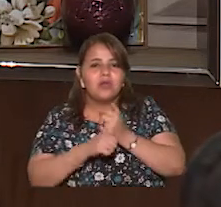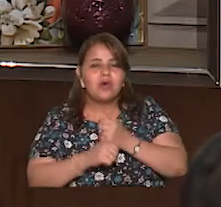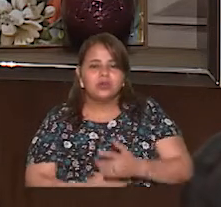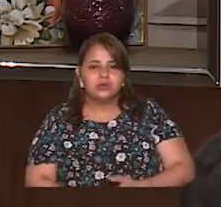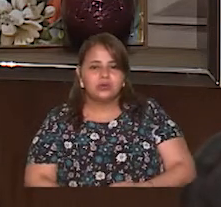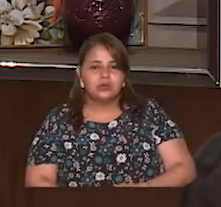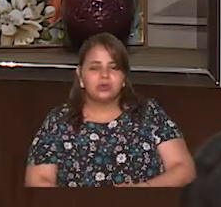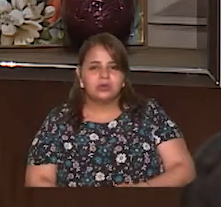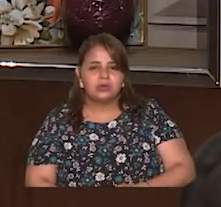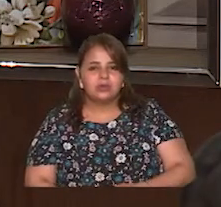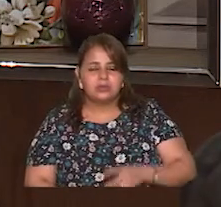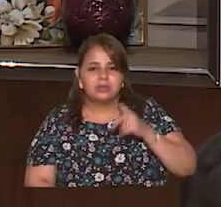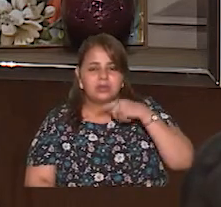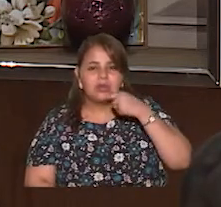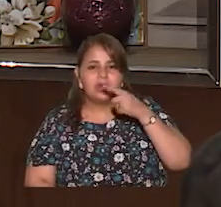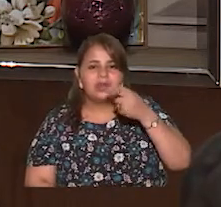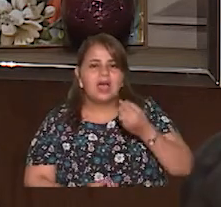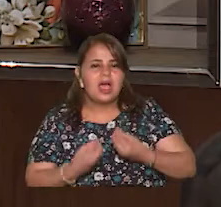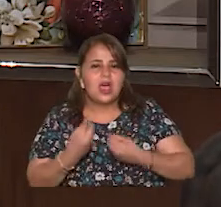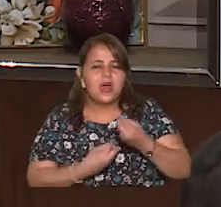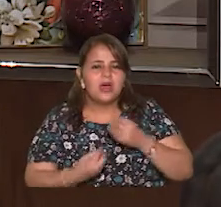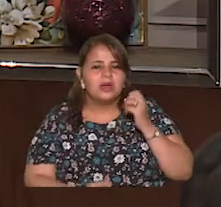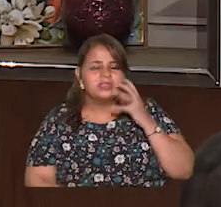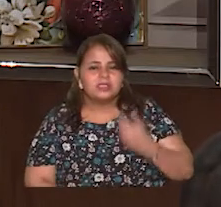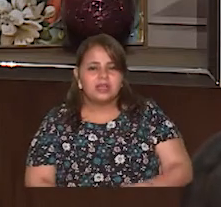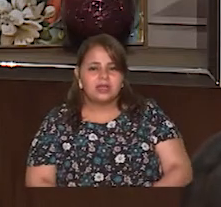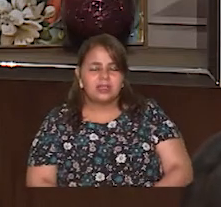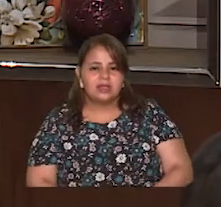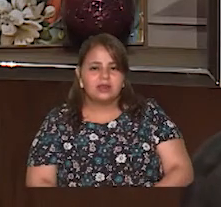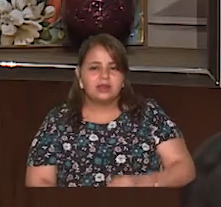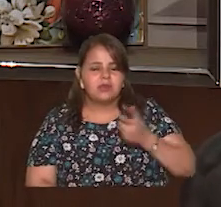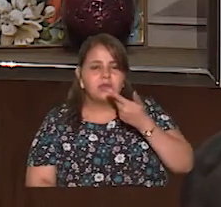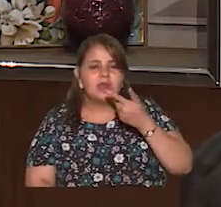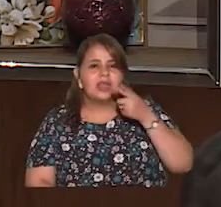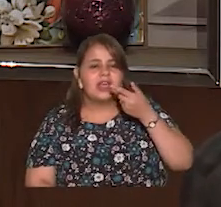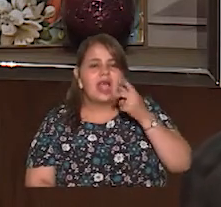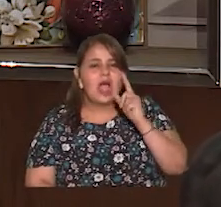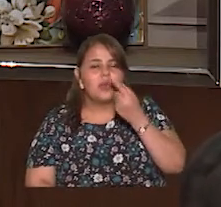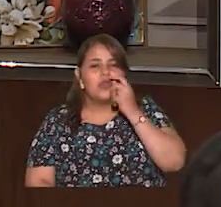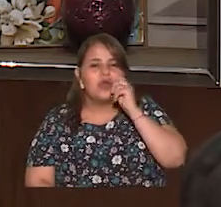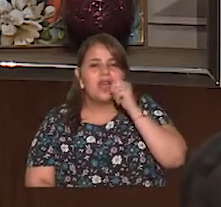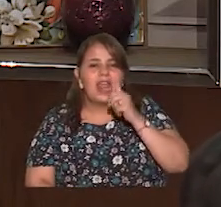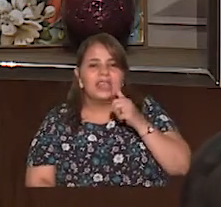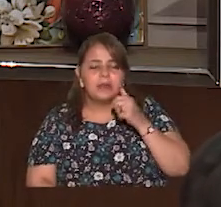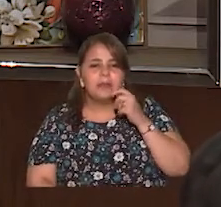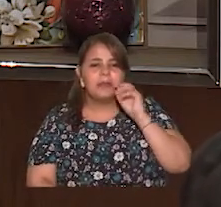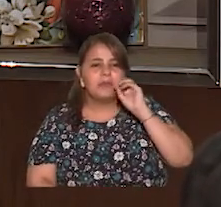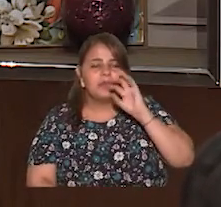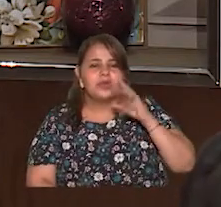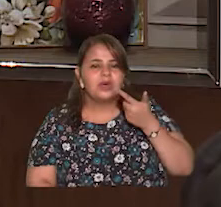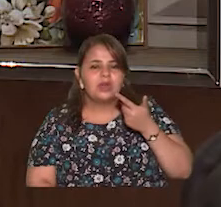ويمكن دي فكرة الحوار دي كانت بداية موقف آدم، لأنه وقف والمفروض هو